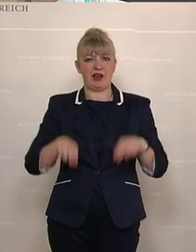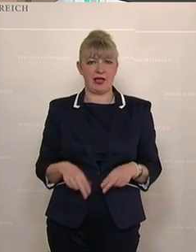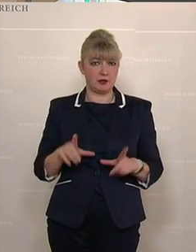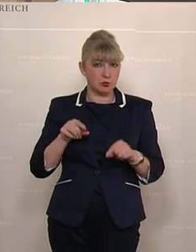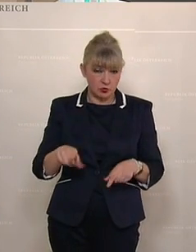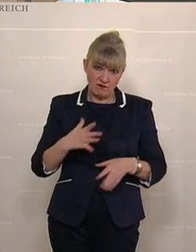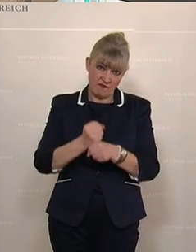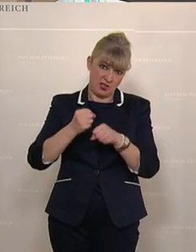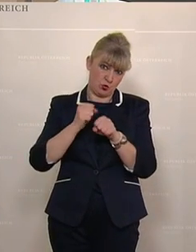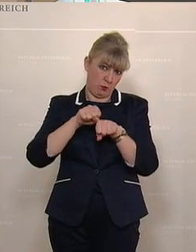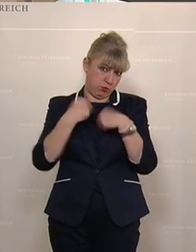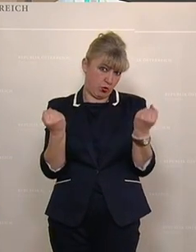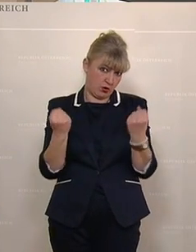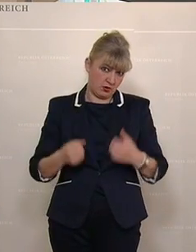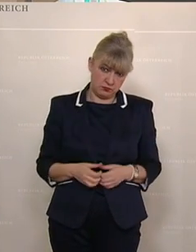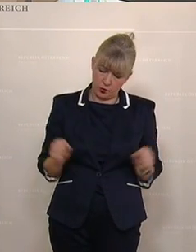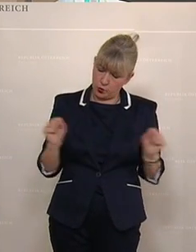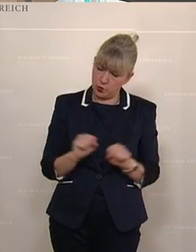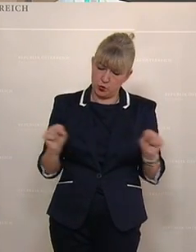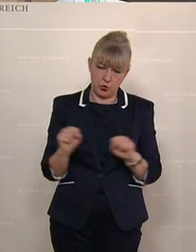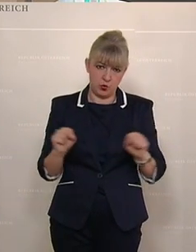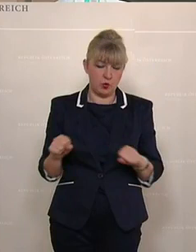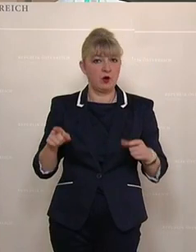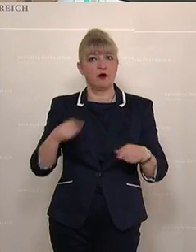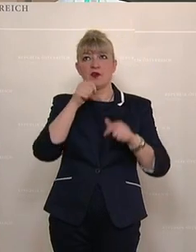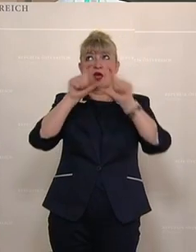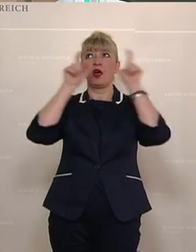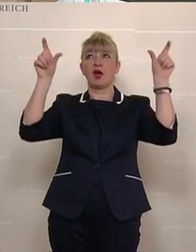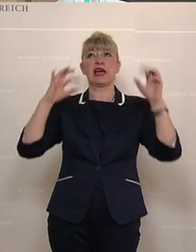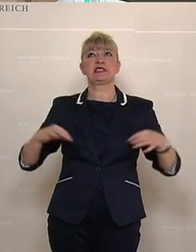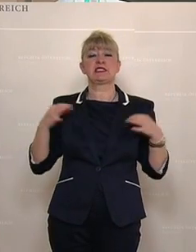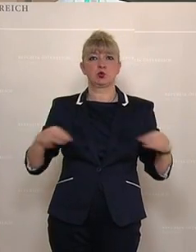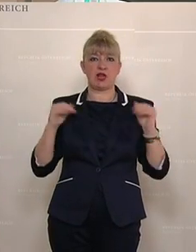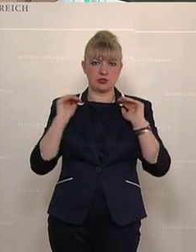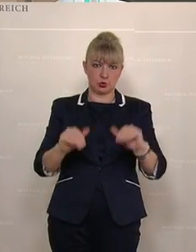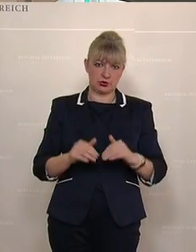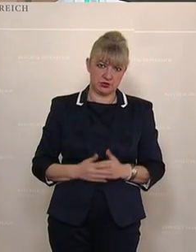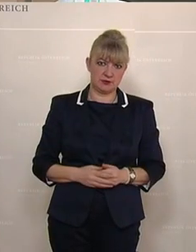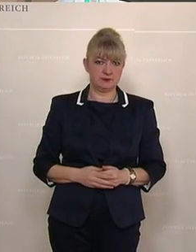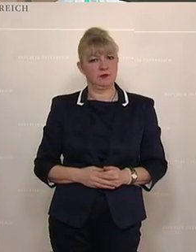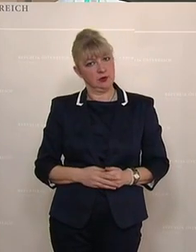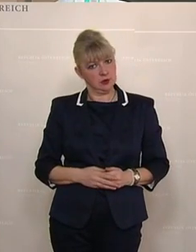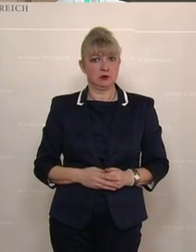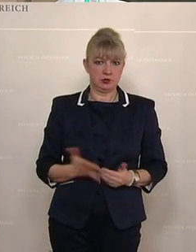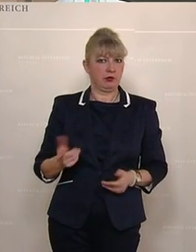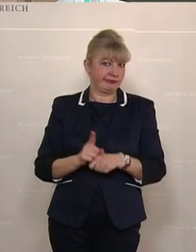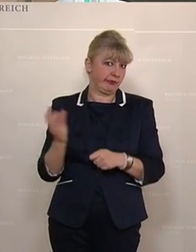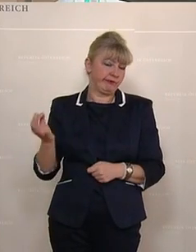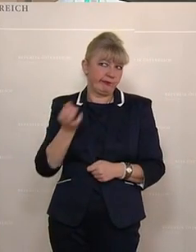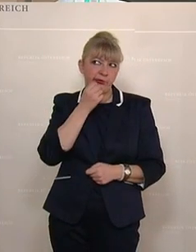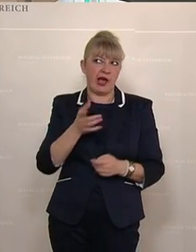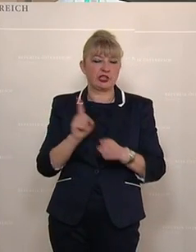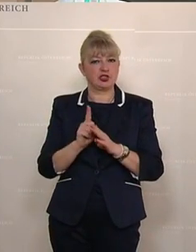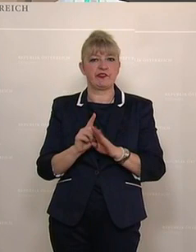unserer Verfassung ohnegleichen. Das alles im Namen des Gesundheitsschutzes. Schon sehr praktisch, weil man das als